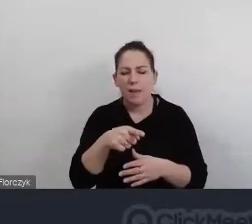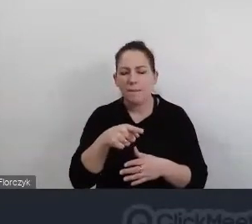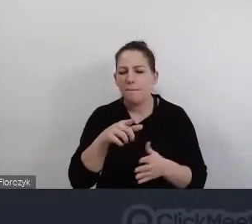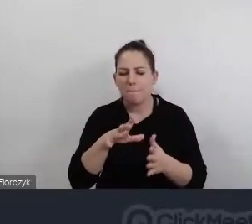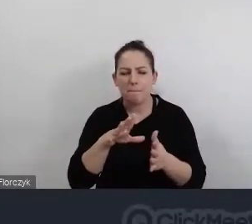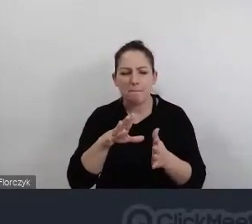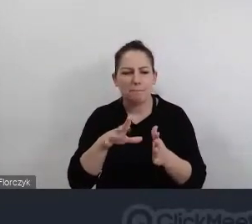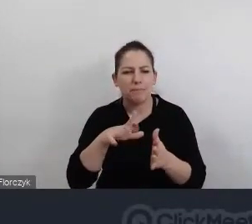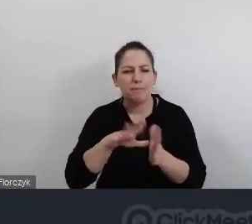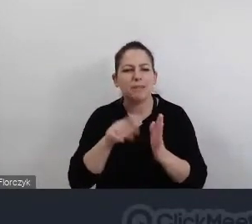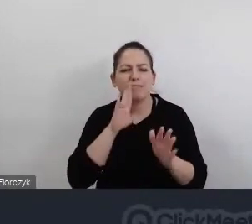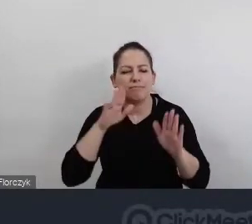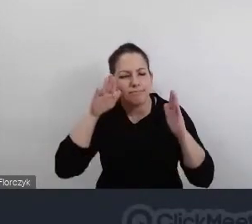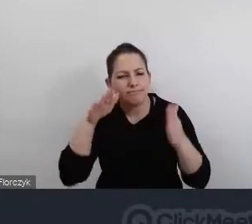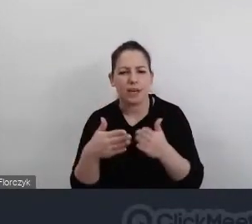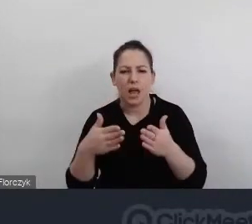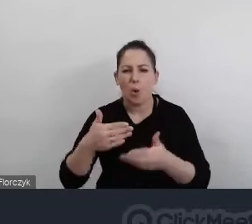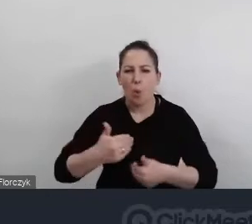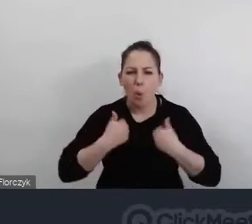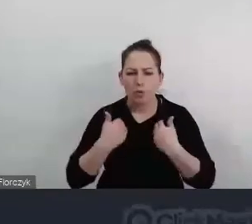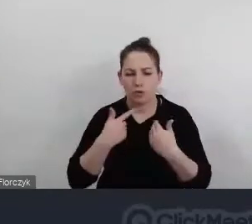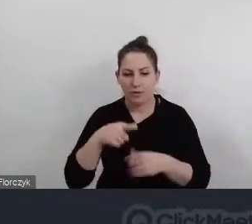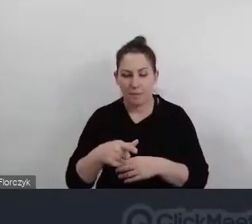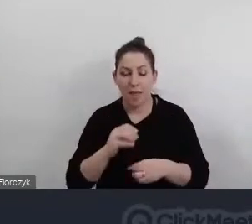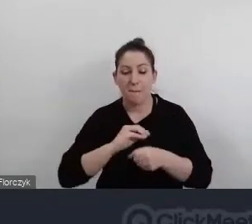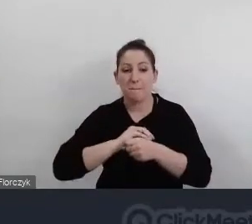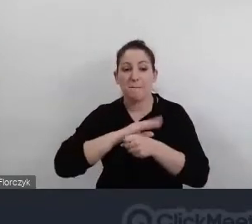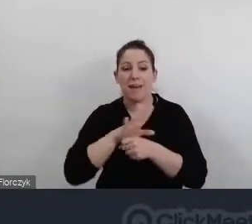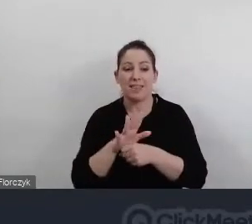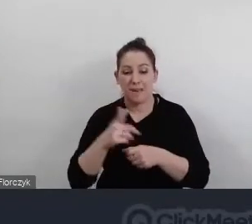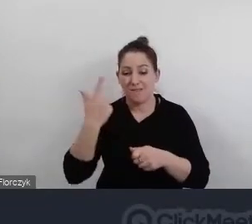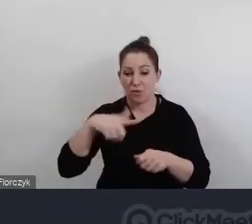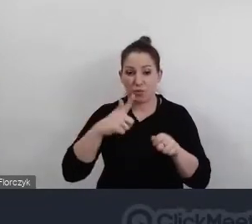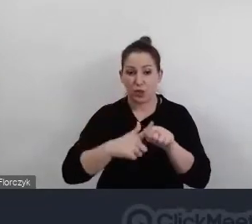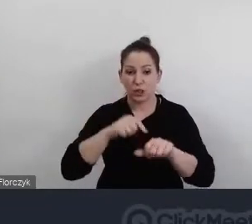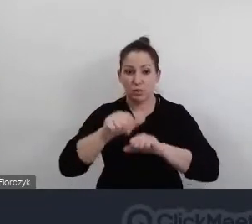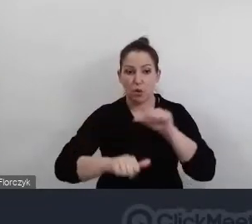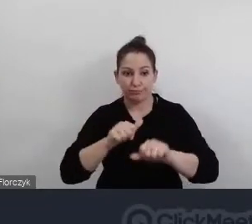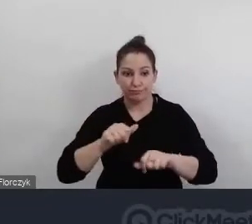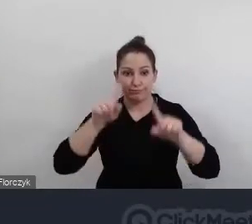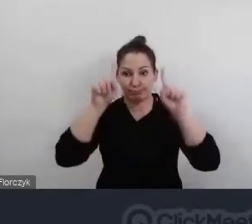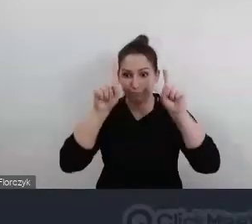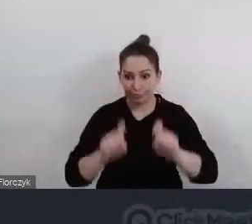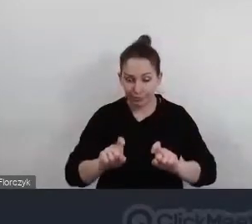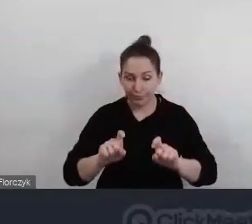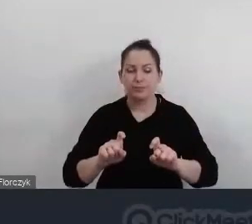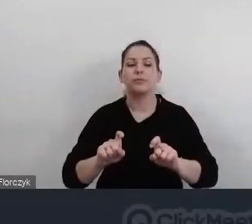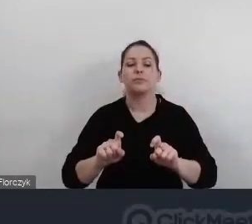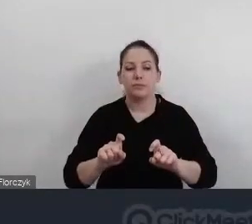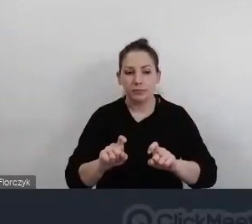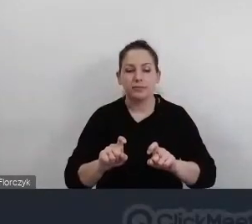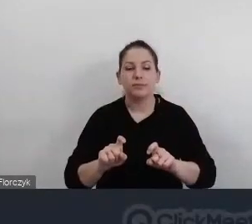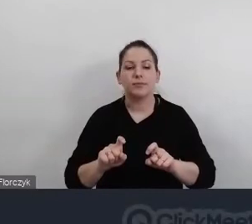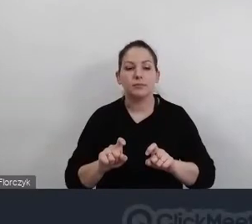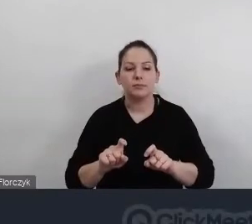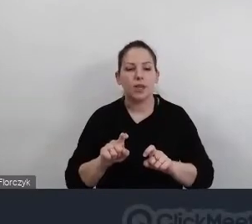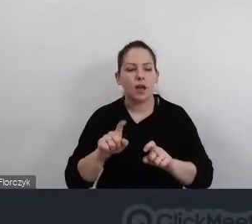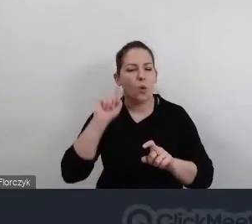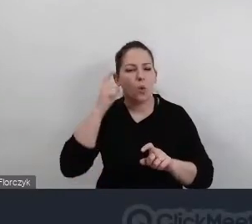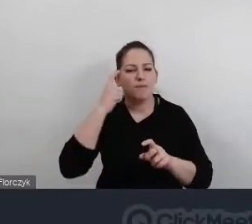uzdrowiskowe. I pandemia, która w 2020 roku się rozpoczęła, no szczególnie w pierwszej